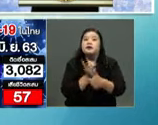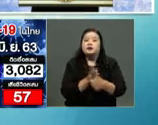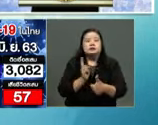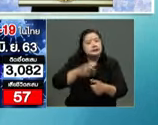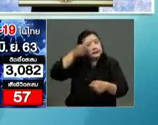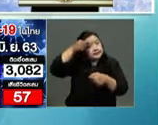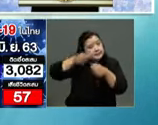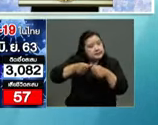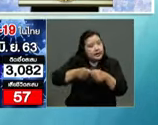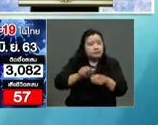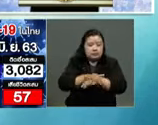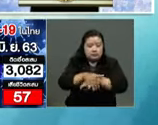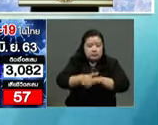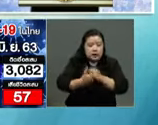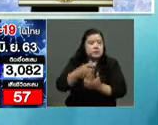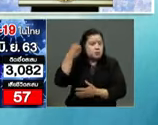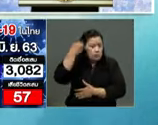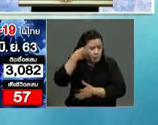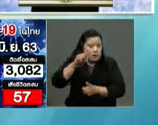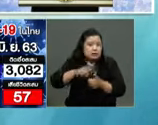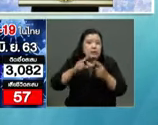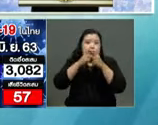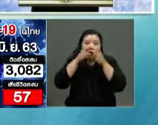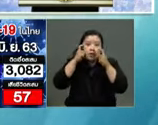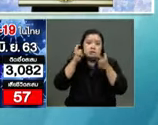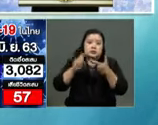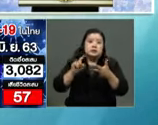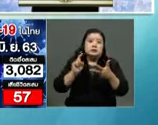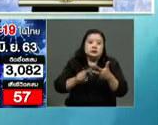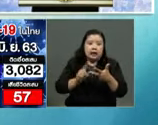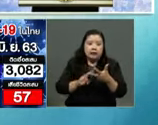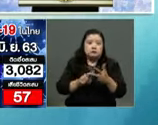ข้อแรกนึกไว้ก่อนเลยครับหนึ่งคือล้างมือบ่อยๆ2คือมีหน้ากาก 3